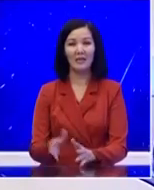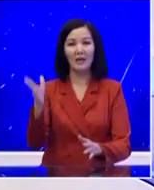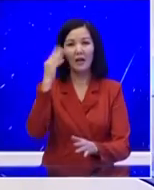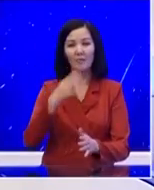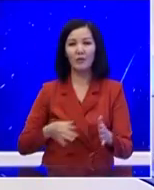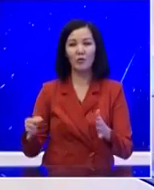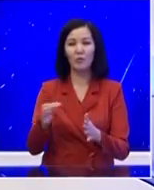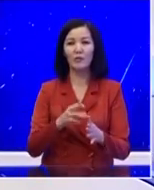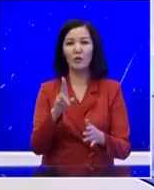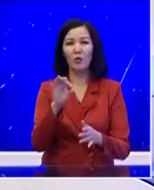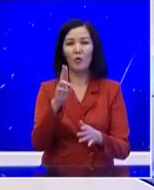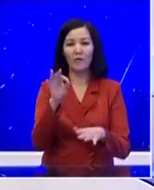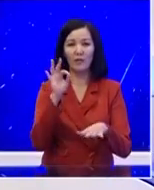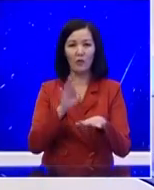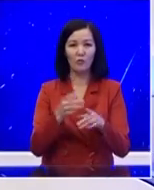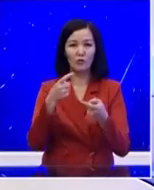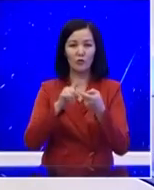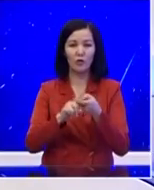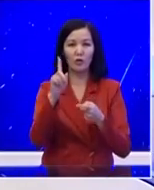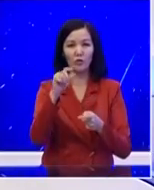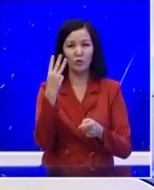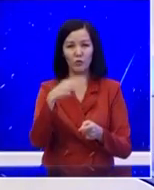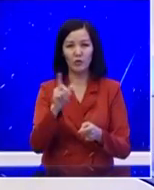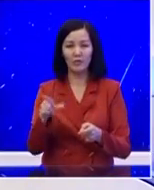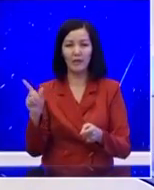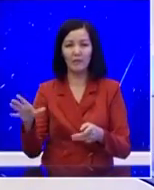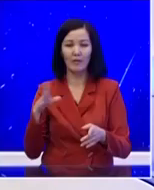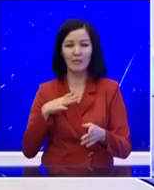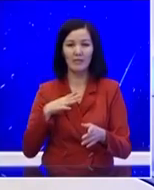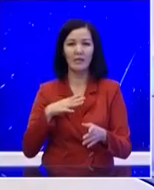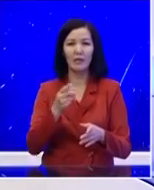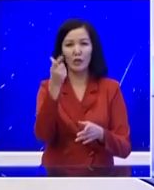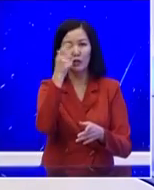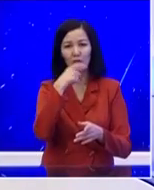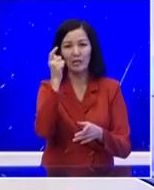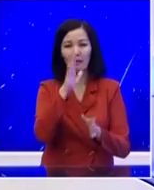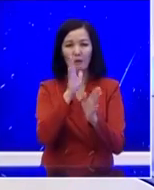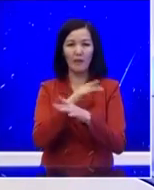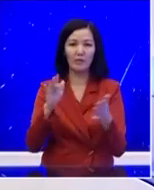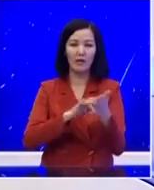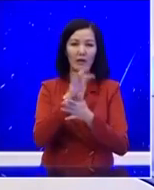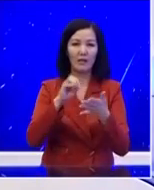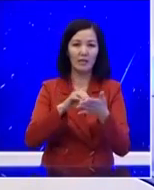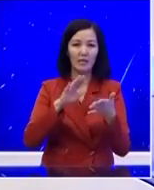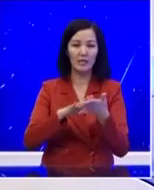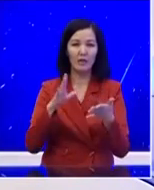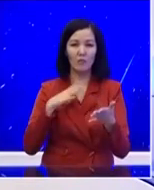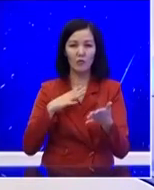Облыста COVID-19-ды жұқтырғандар саны 130-дан асты. Соңғы жағдай Жаркент және Қапшағай қалаларында тіркеліп